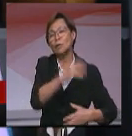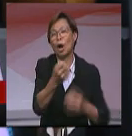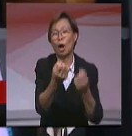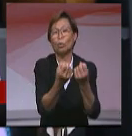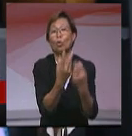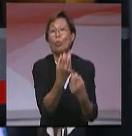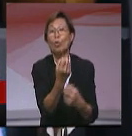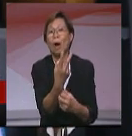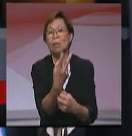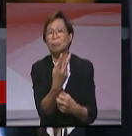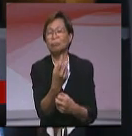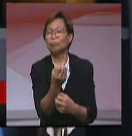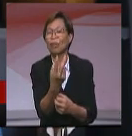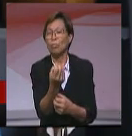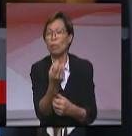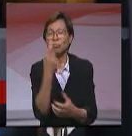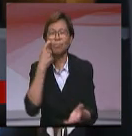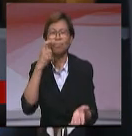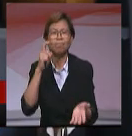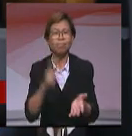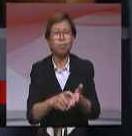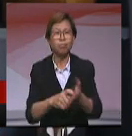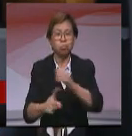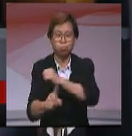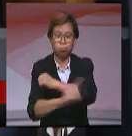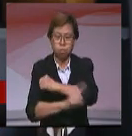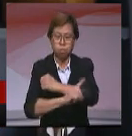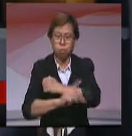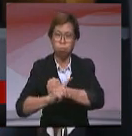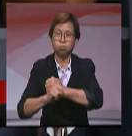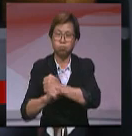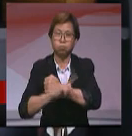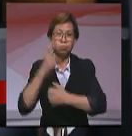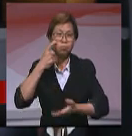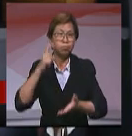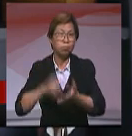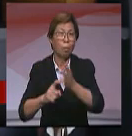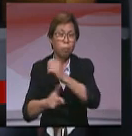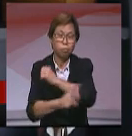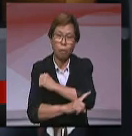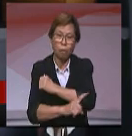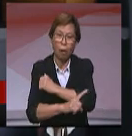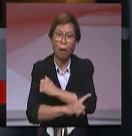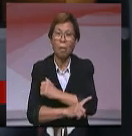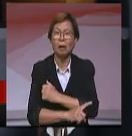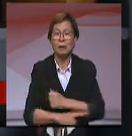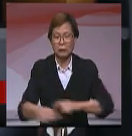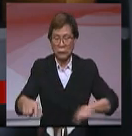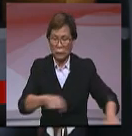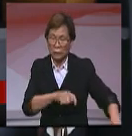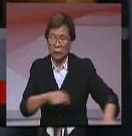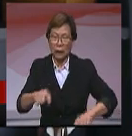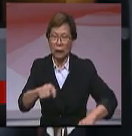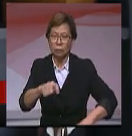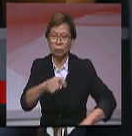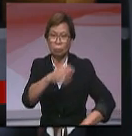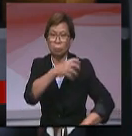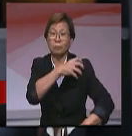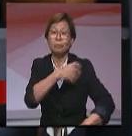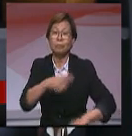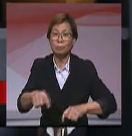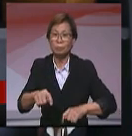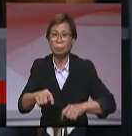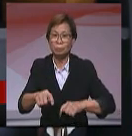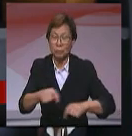individu telah diberikan notis amaran. Tindakan penguatkuasaan aktif juga sedang